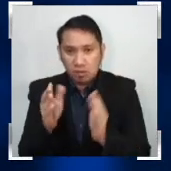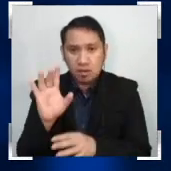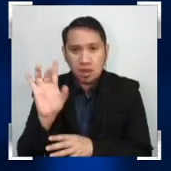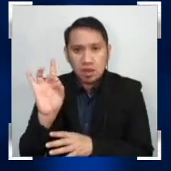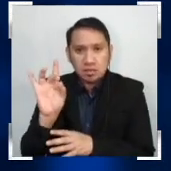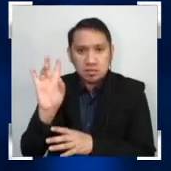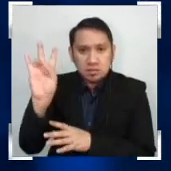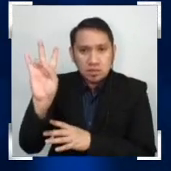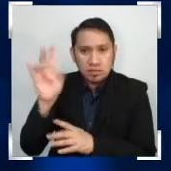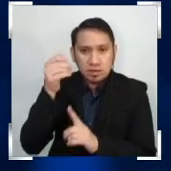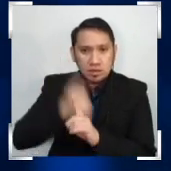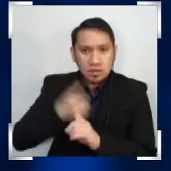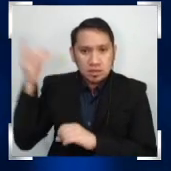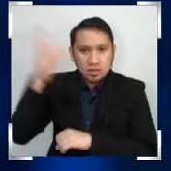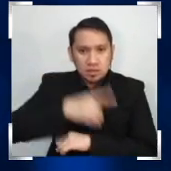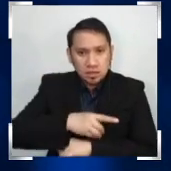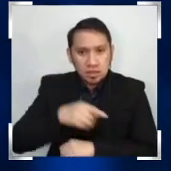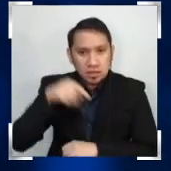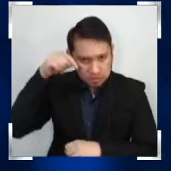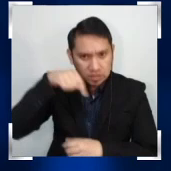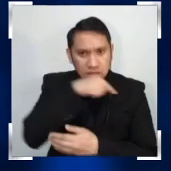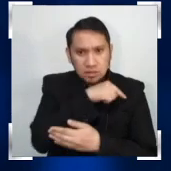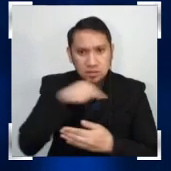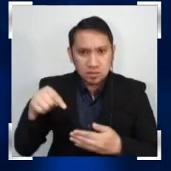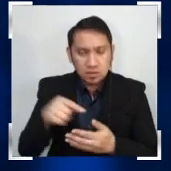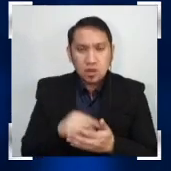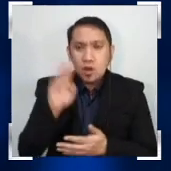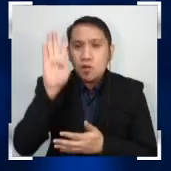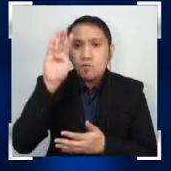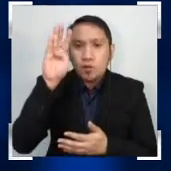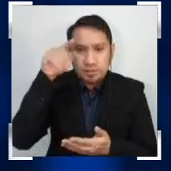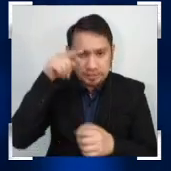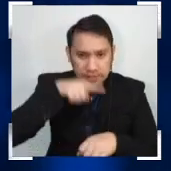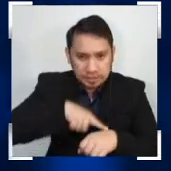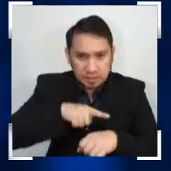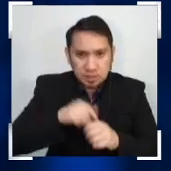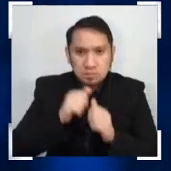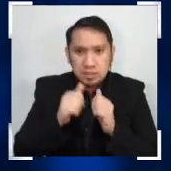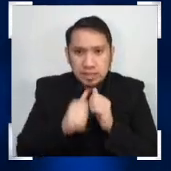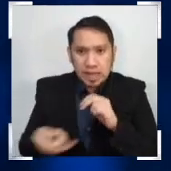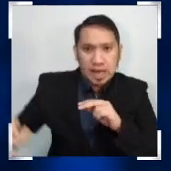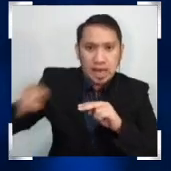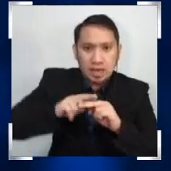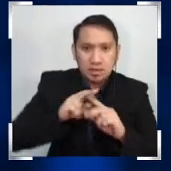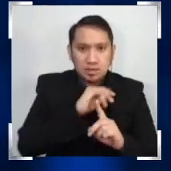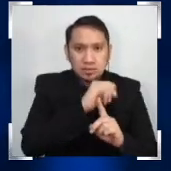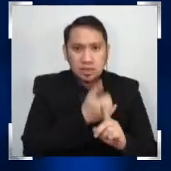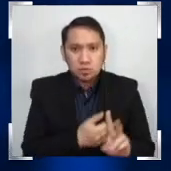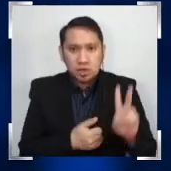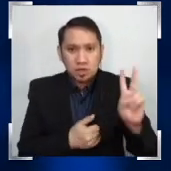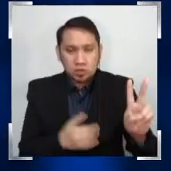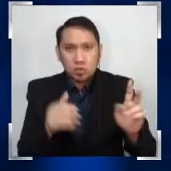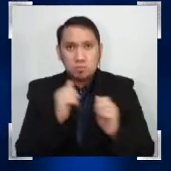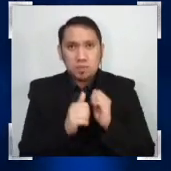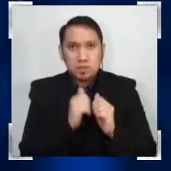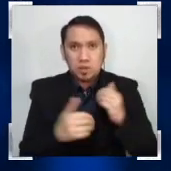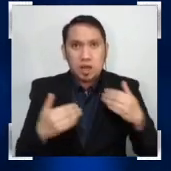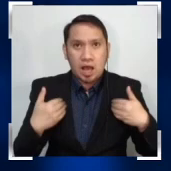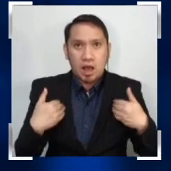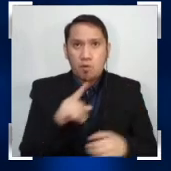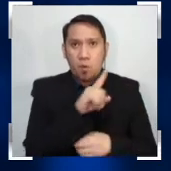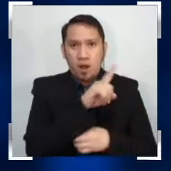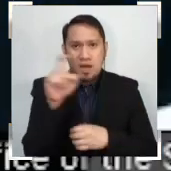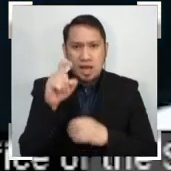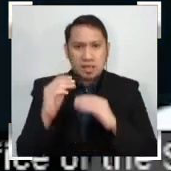nakarang isang linggo. 14 times ang itinaas. Umpisa January 2, higit 100 na ang daily cases sa lalawigan.